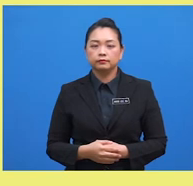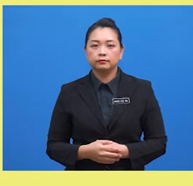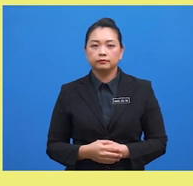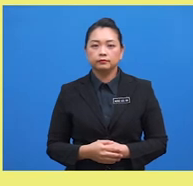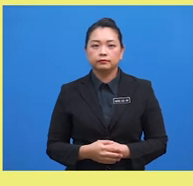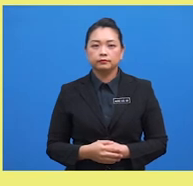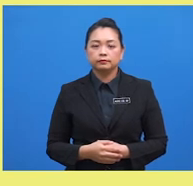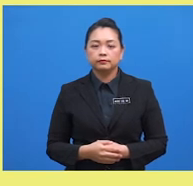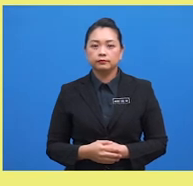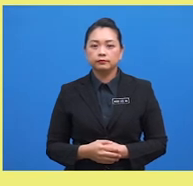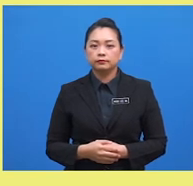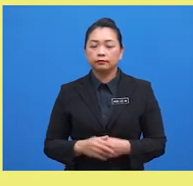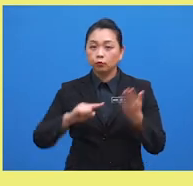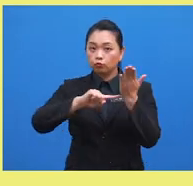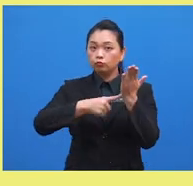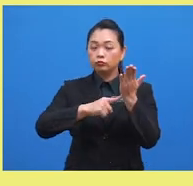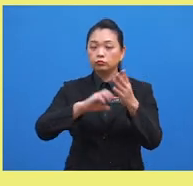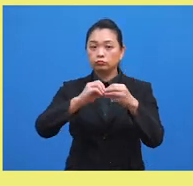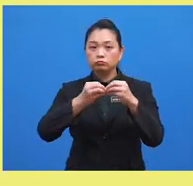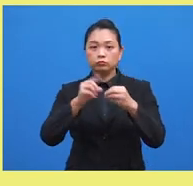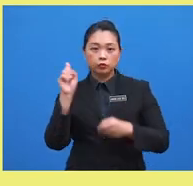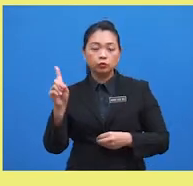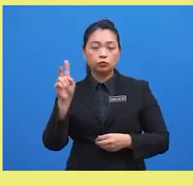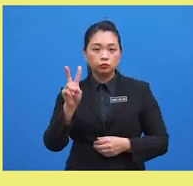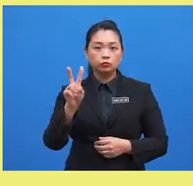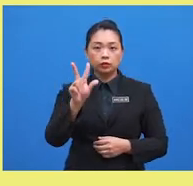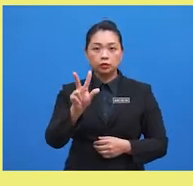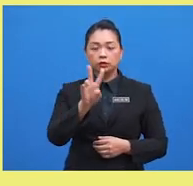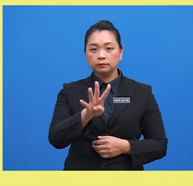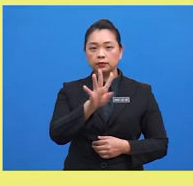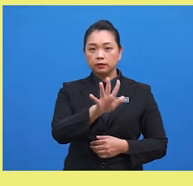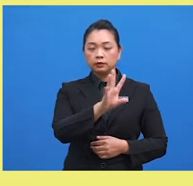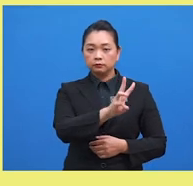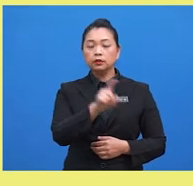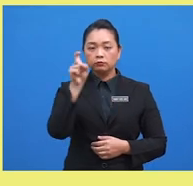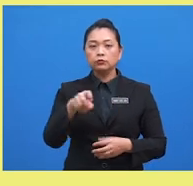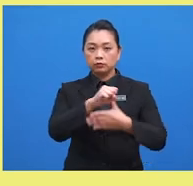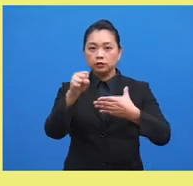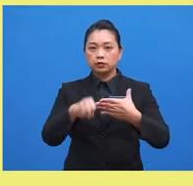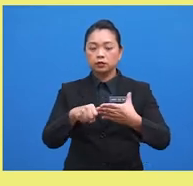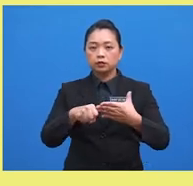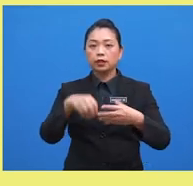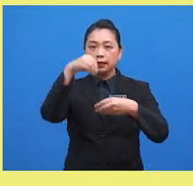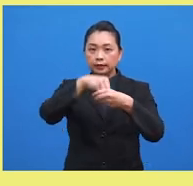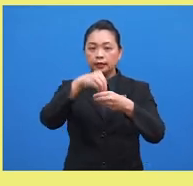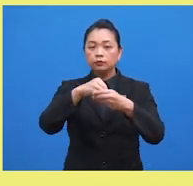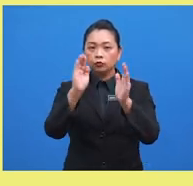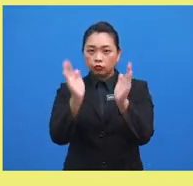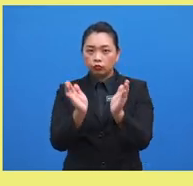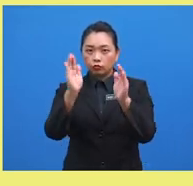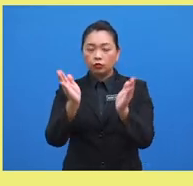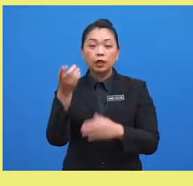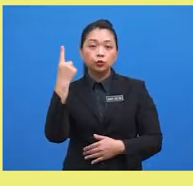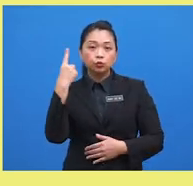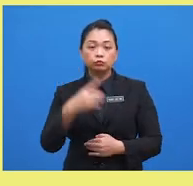6. Murid-murid perlu selesaikan operasi dalam kurungan.